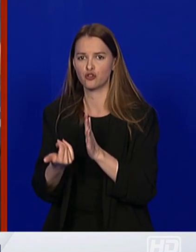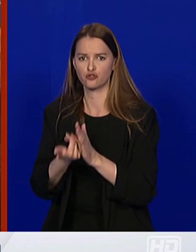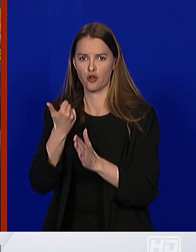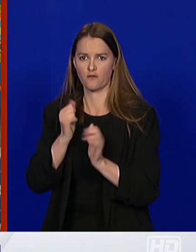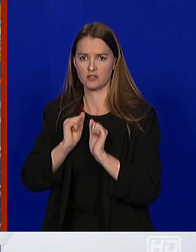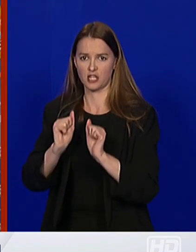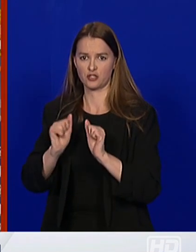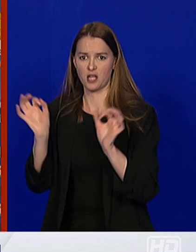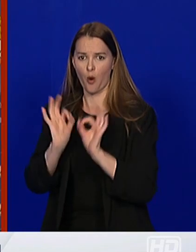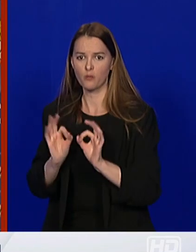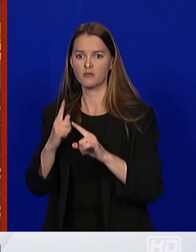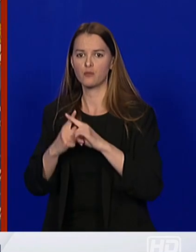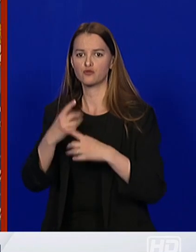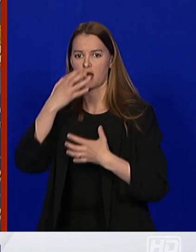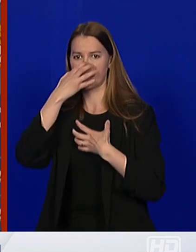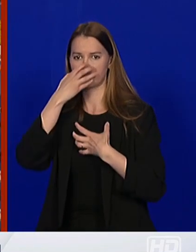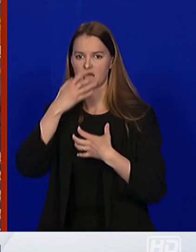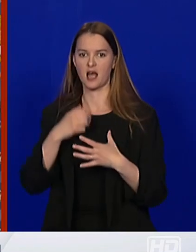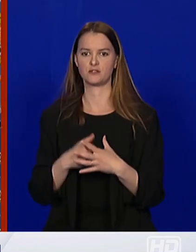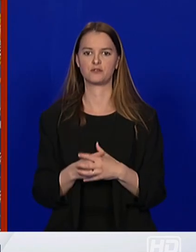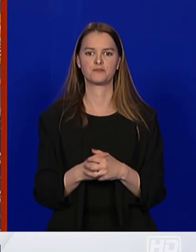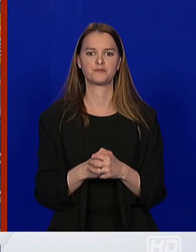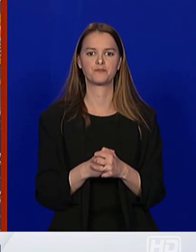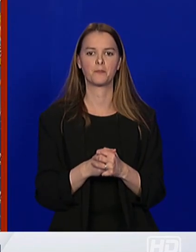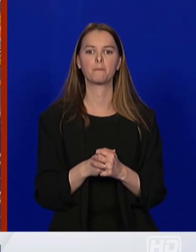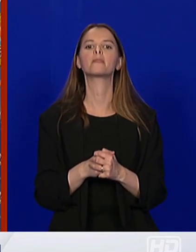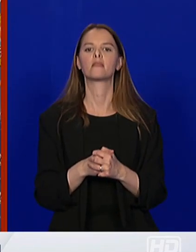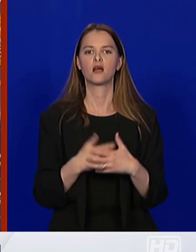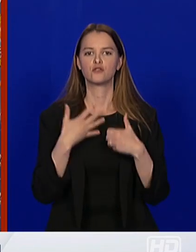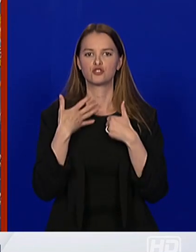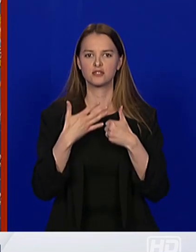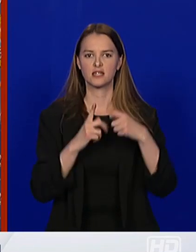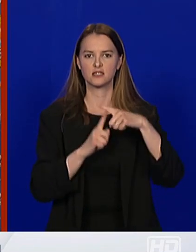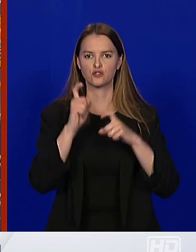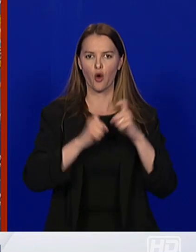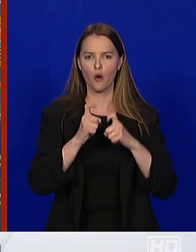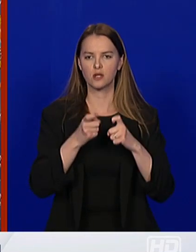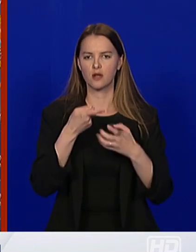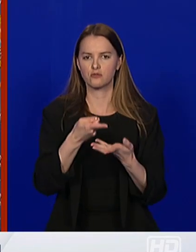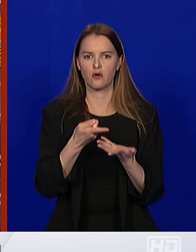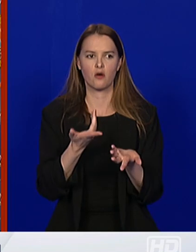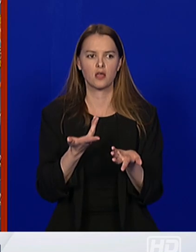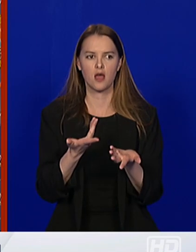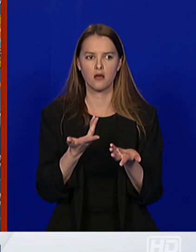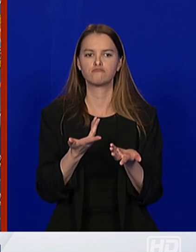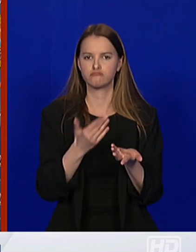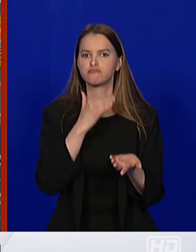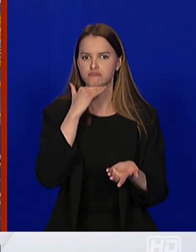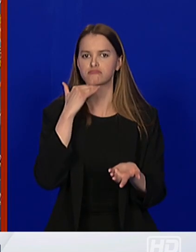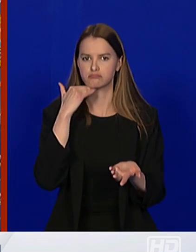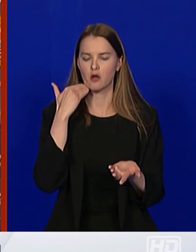i respiratora? Znači, 60 tona opreme je jedna količina koja nama zadovoljava